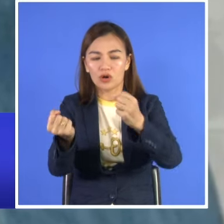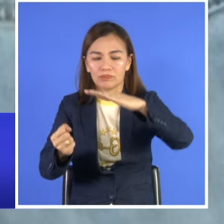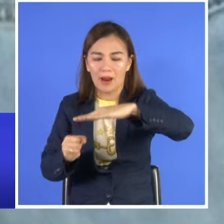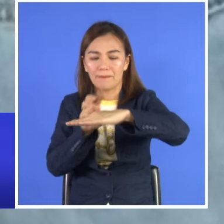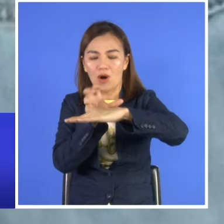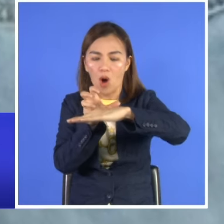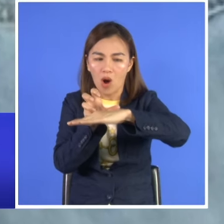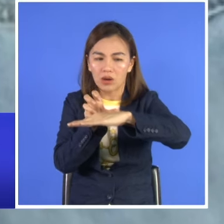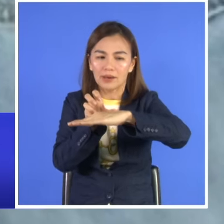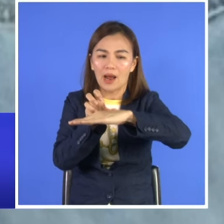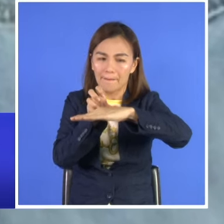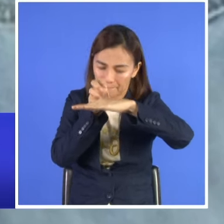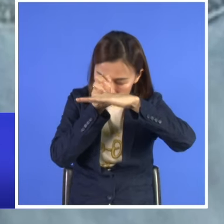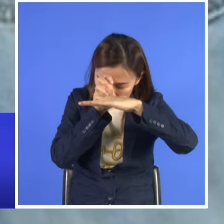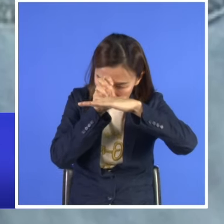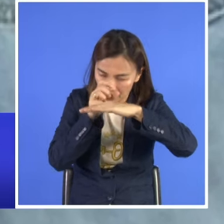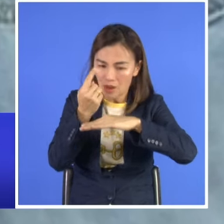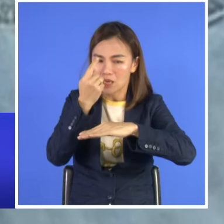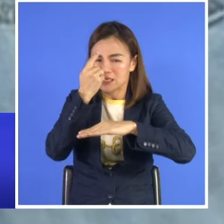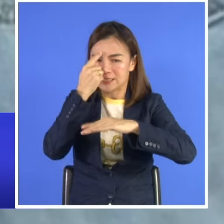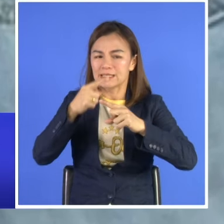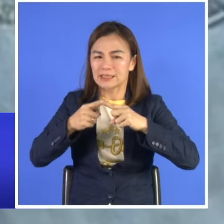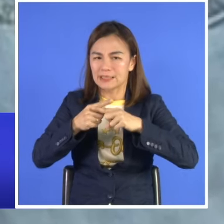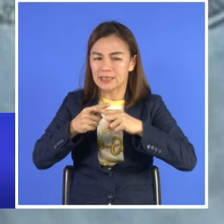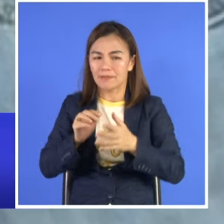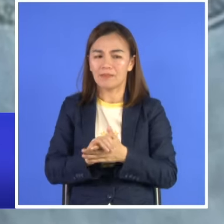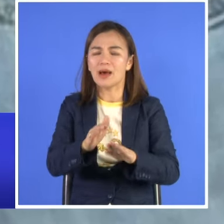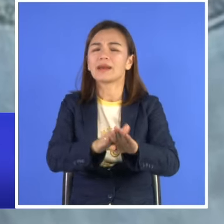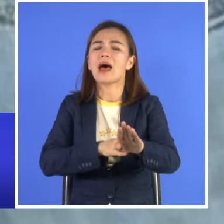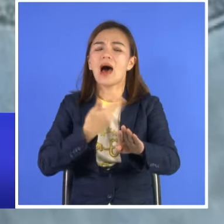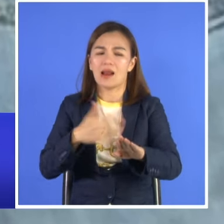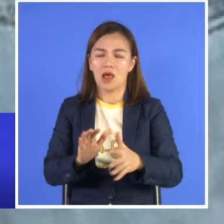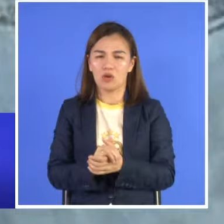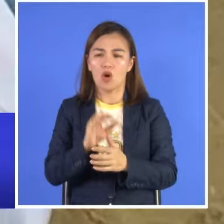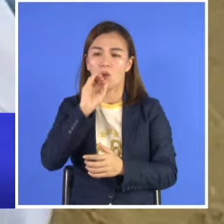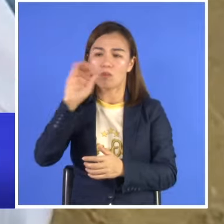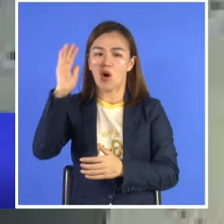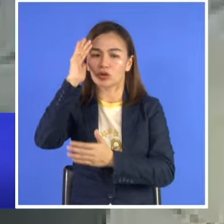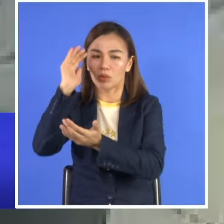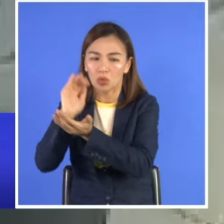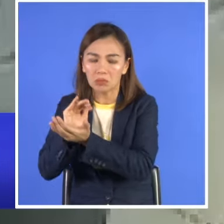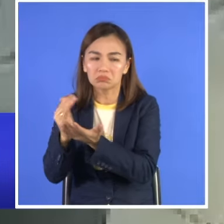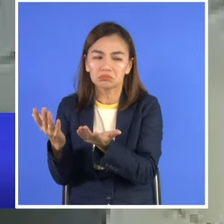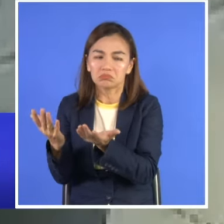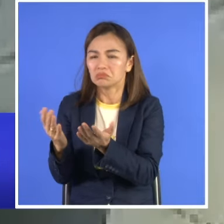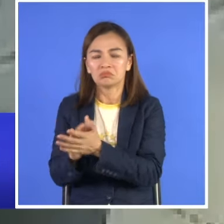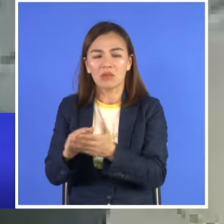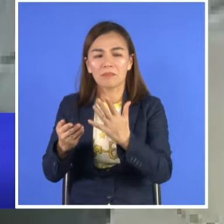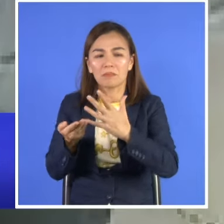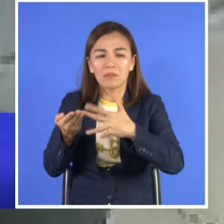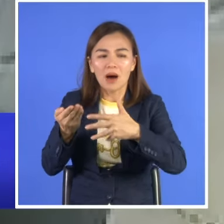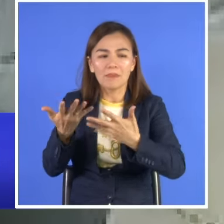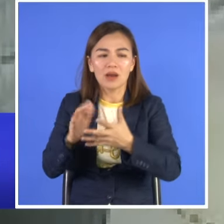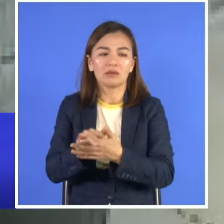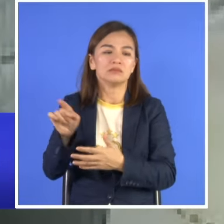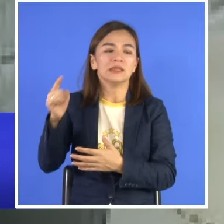ก็บาดเจ็บนะฮะนี่นะครับทีนี้เหตุมันเกิดมานานแล้วนะครับมันไม่คืบเลยก็เลยมาร้องกับสื่อเข้าใจว่าคนที่มาถีบเขาเนี่ยเป็นลูกชายของผู้มีอิทธิพ